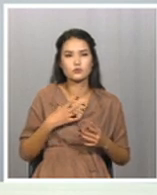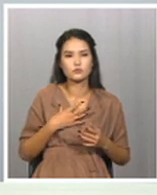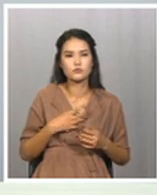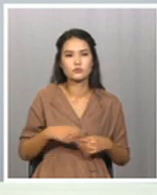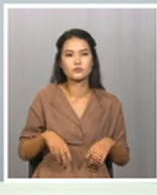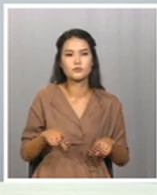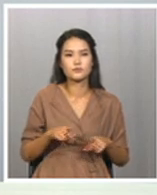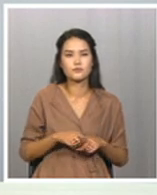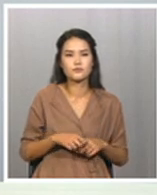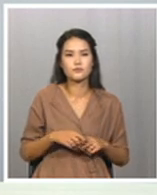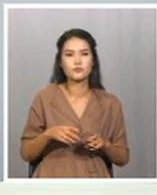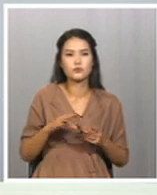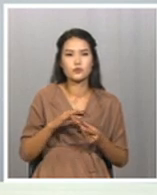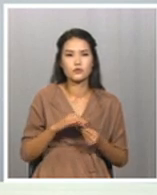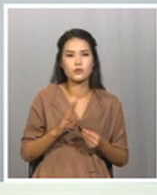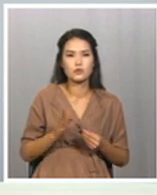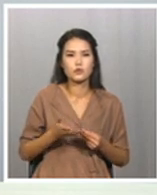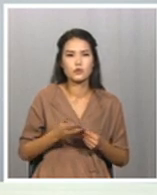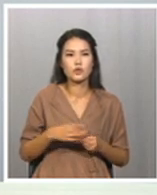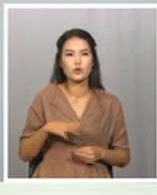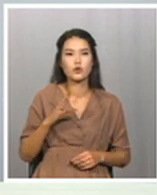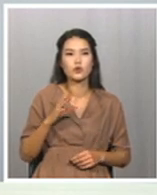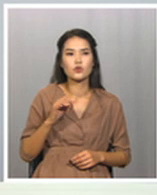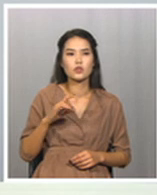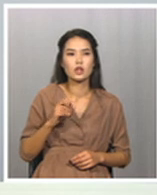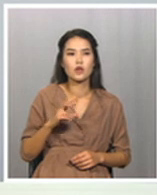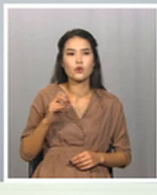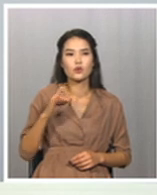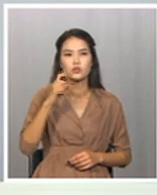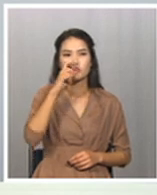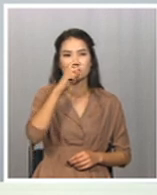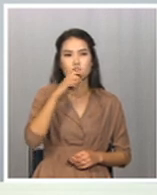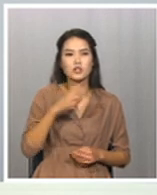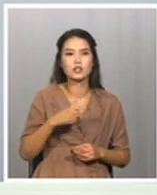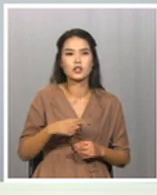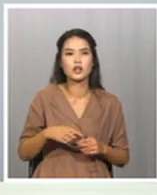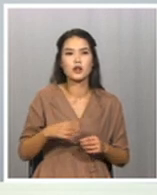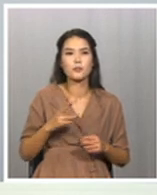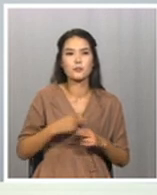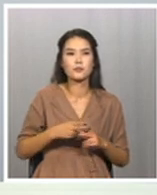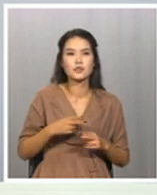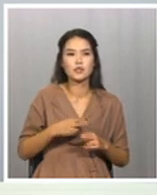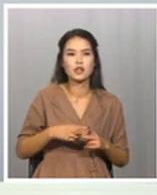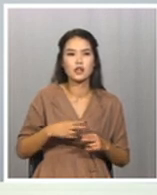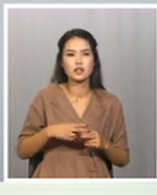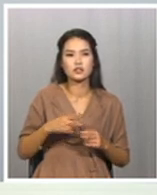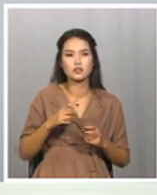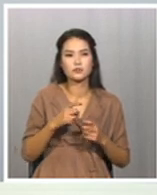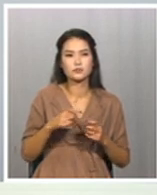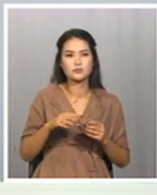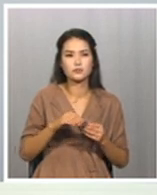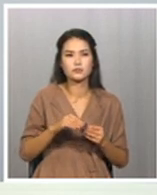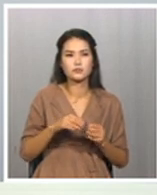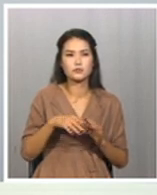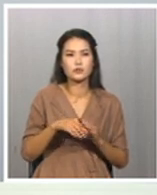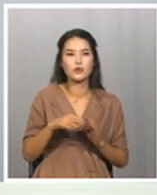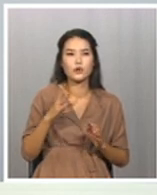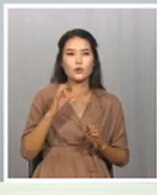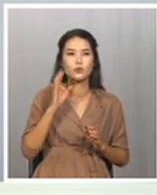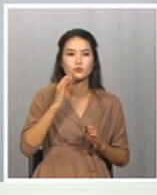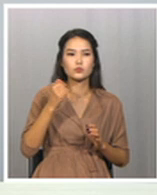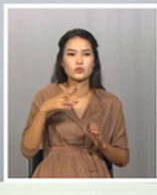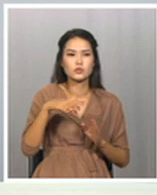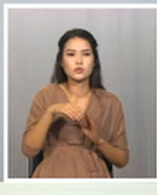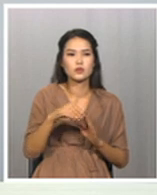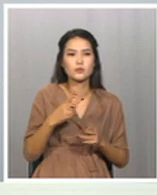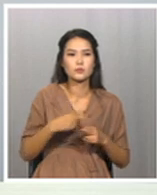бұдан қорытынды шығаратын болсақ, сұйылтылған күкірт қышқылы металдардың белсенділік қатарында сутегіне дейінгі орналасқан